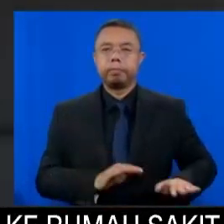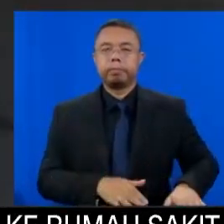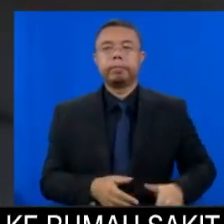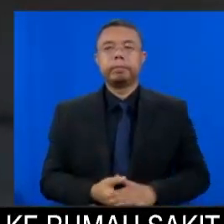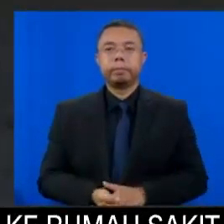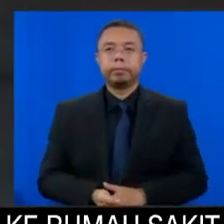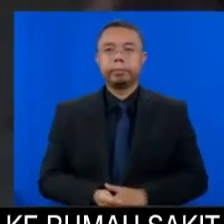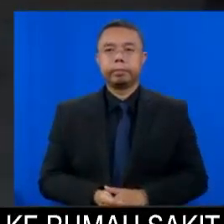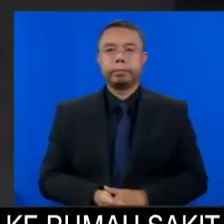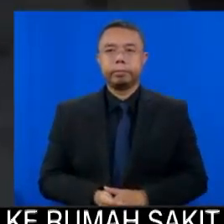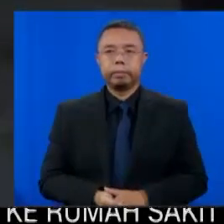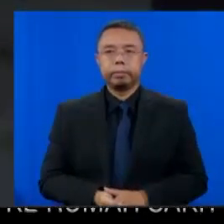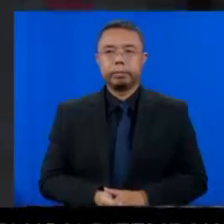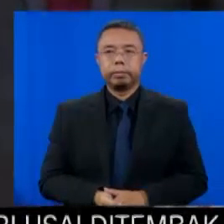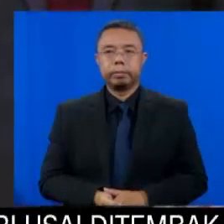CNN Indonesia.